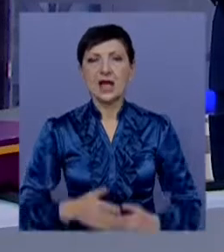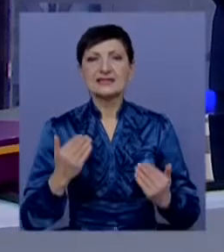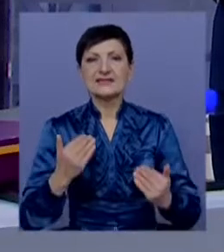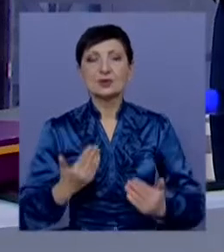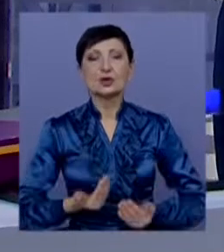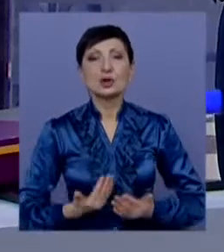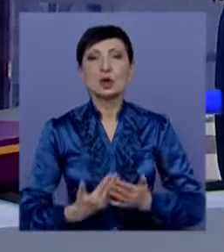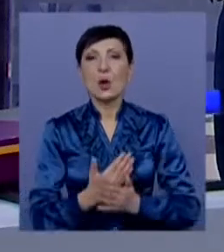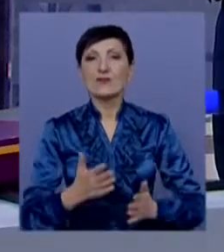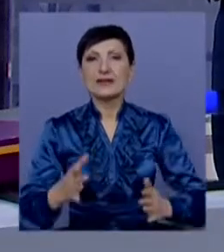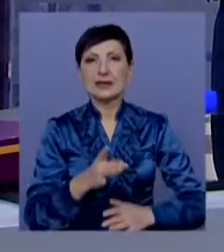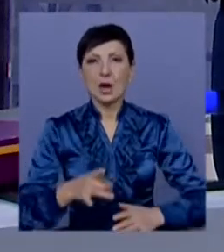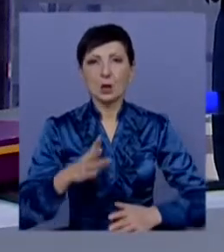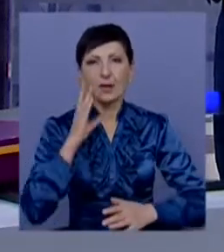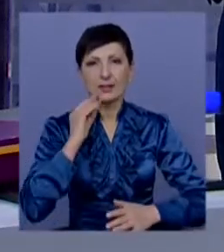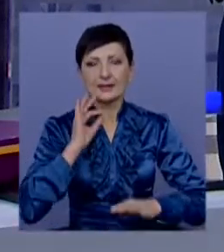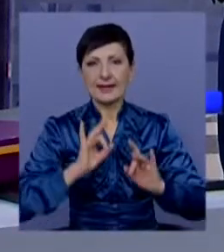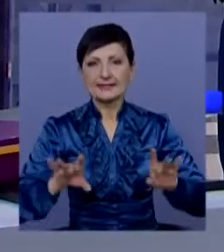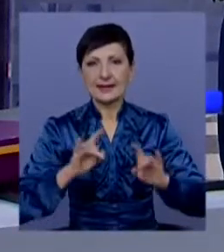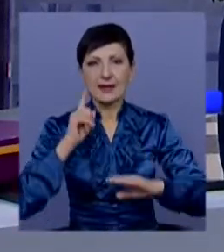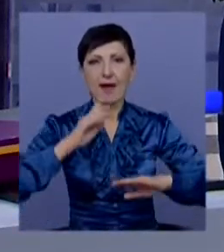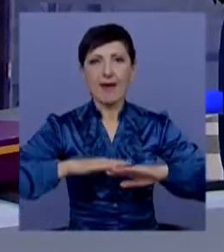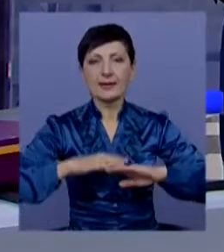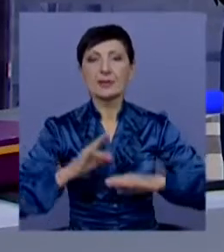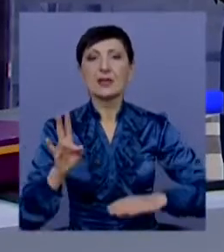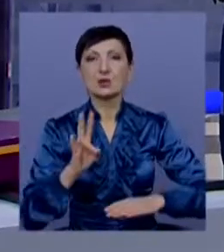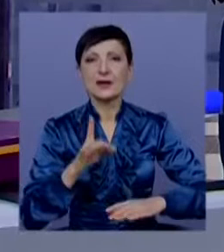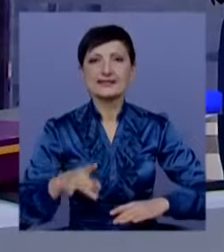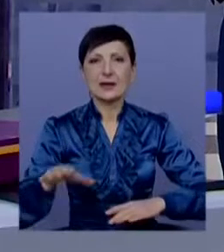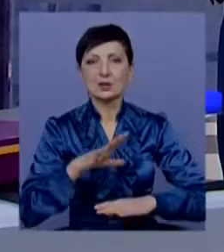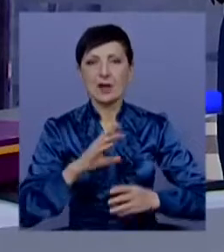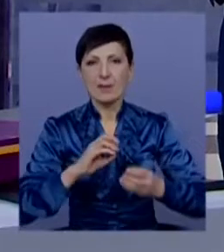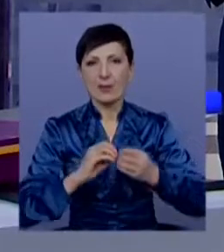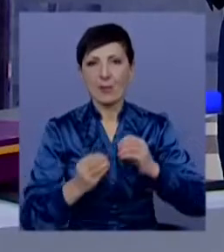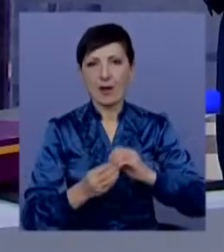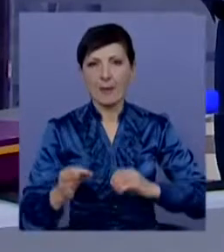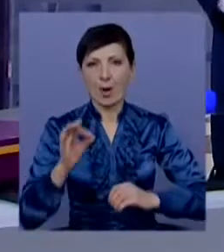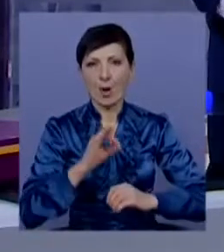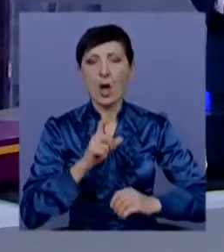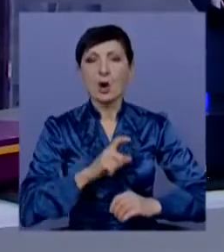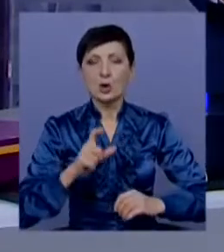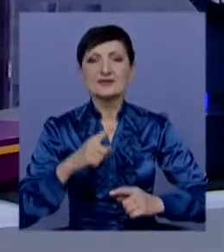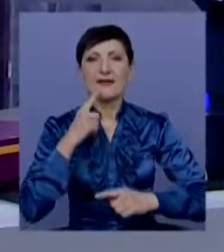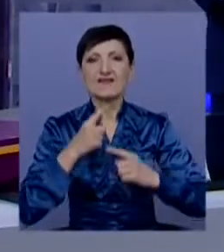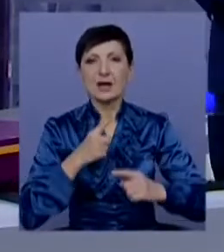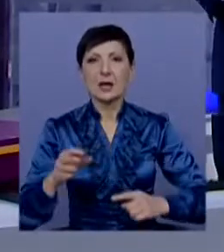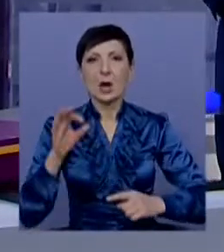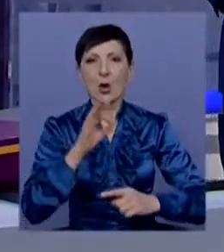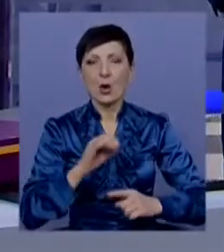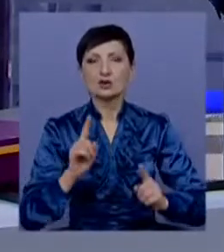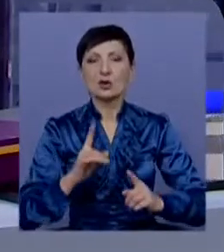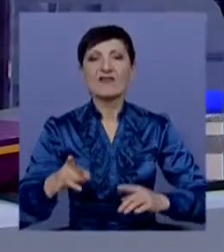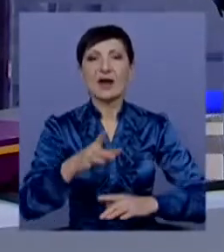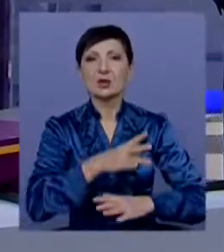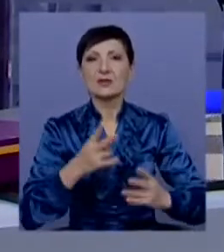Сегодня жители новых микрорайонов Алматы рассказали акиму Наурызбайского района о наболевших проблемах. Люди, в частности, говорили, что в